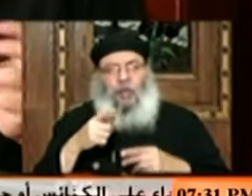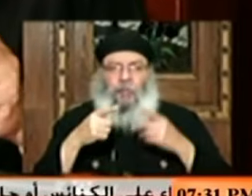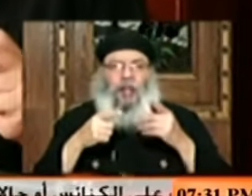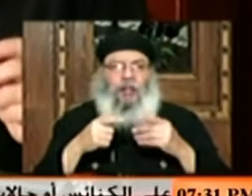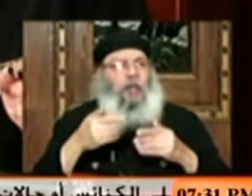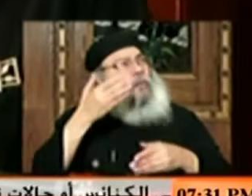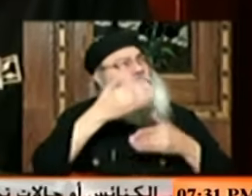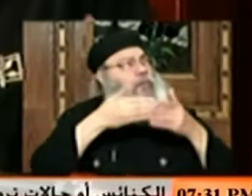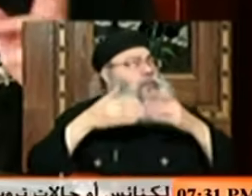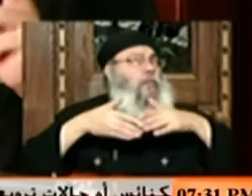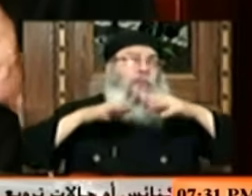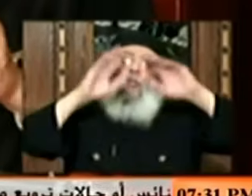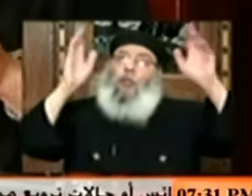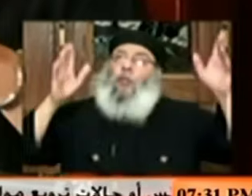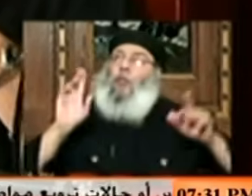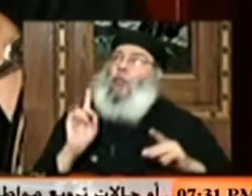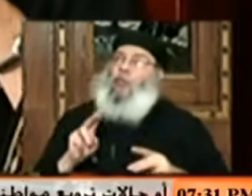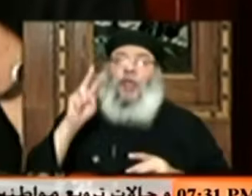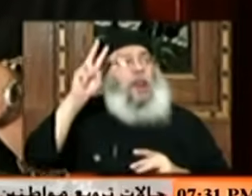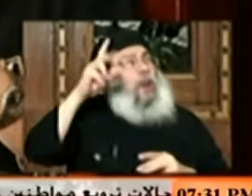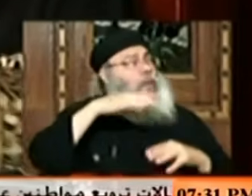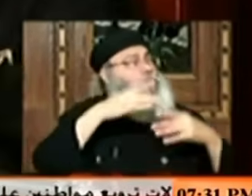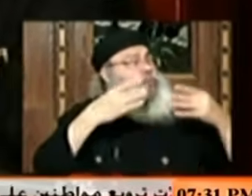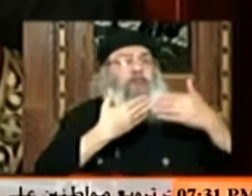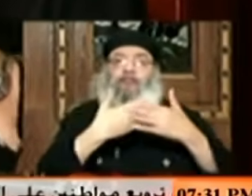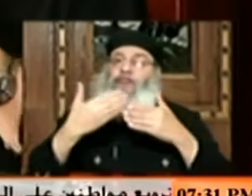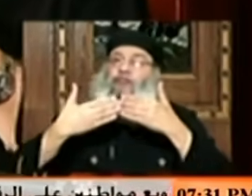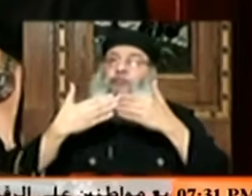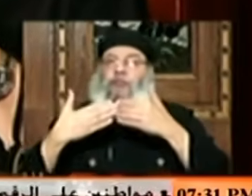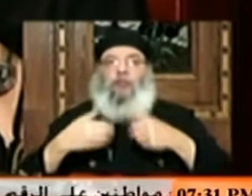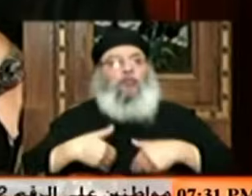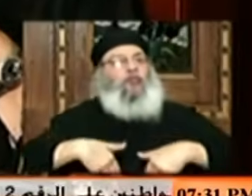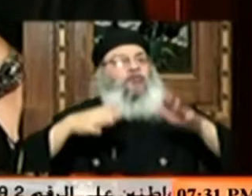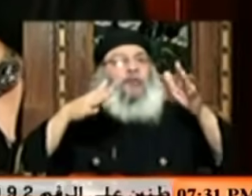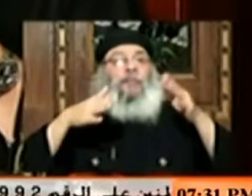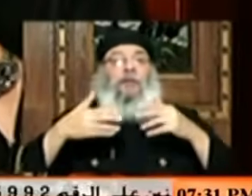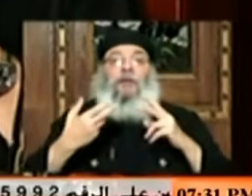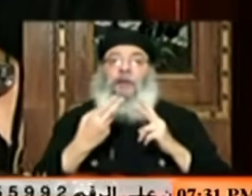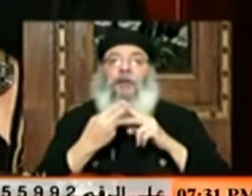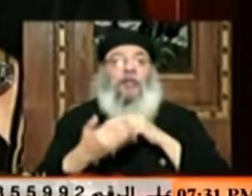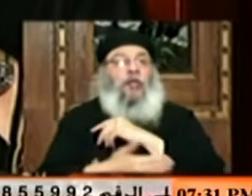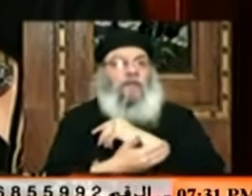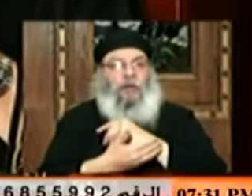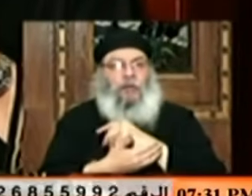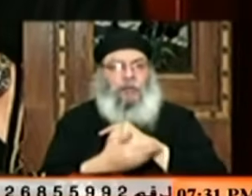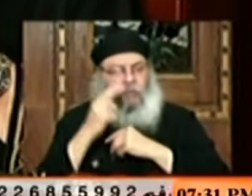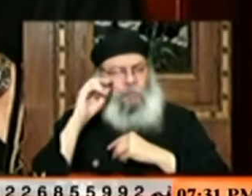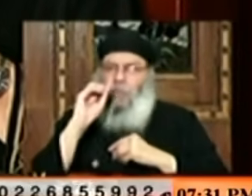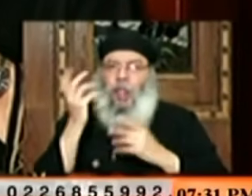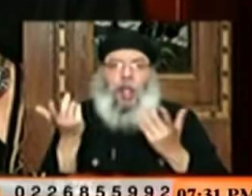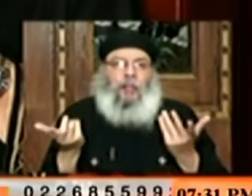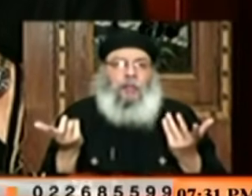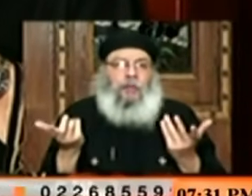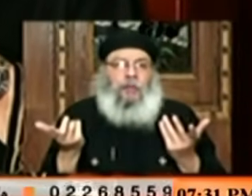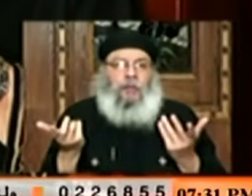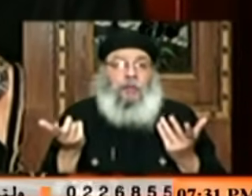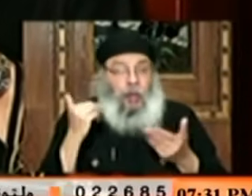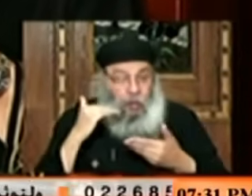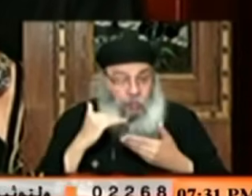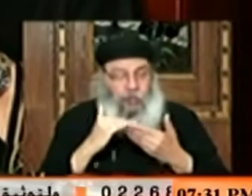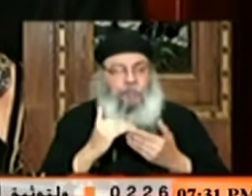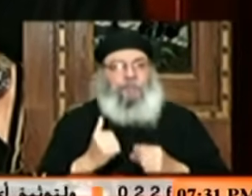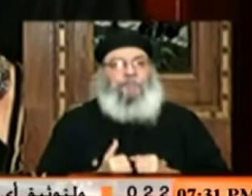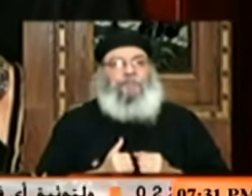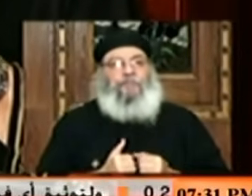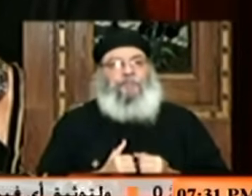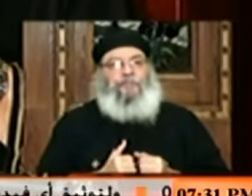رخام وعماله تعمل سلالم ايه واشكال ايه و وسايبين الفقر مين قال لك انه سايب الفقر مره